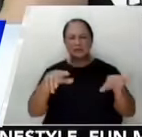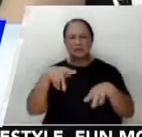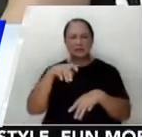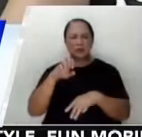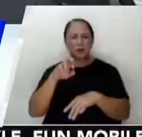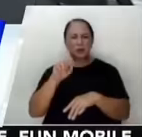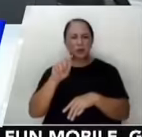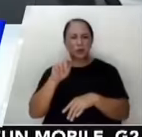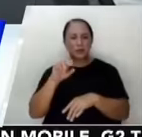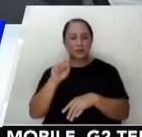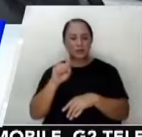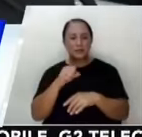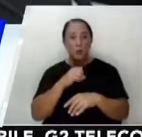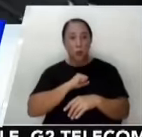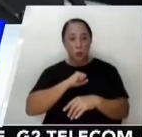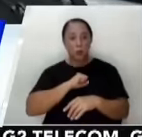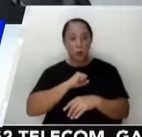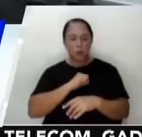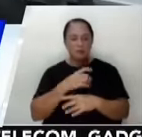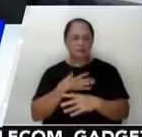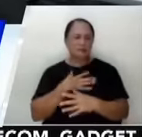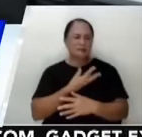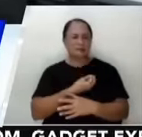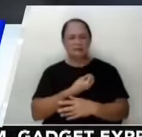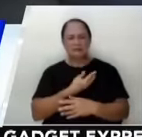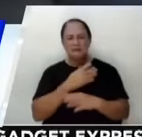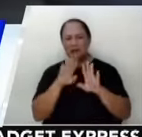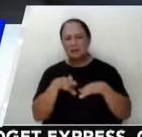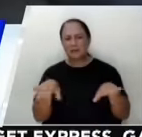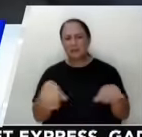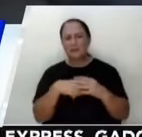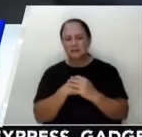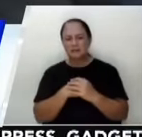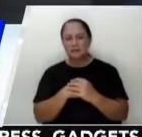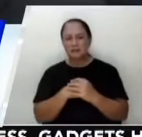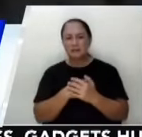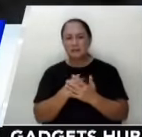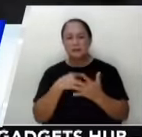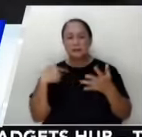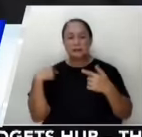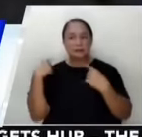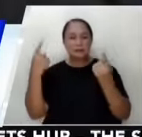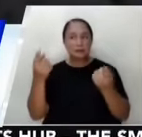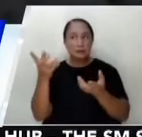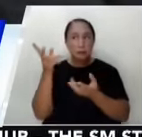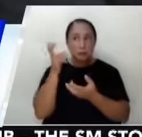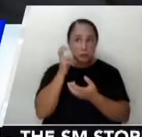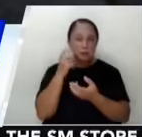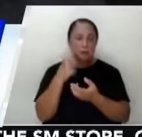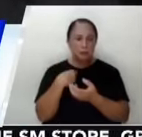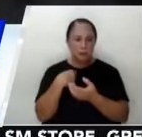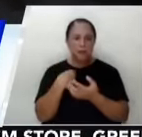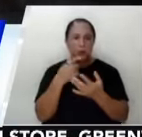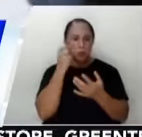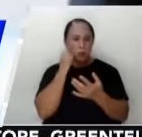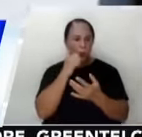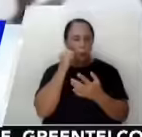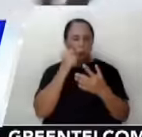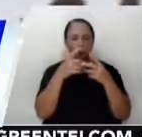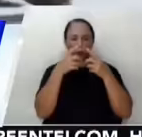cough. Nakakatakot po para sa mga bata eh. Simula po na nabalitaan ko po yun, lagi na siyang naka-face mask kahit sa